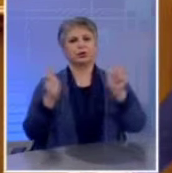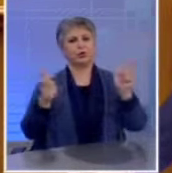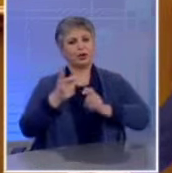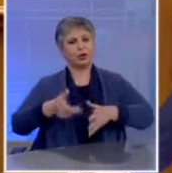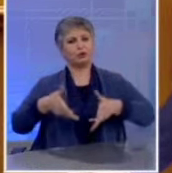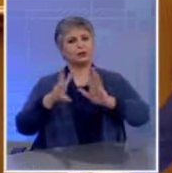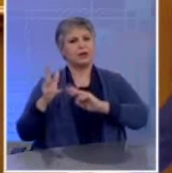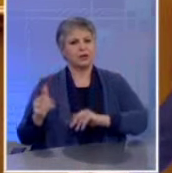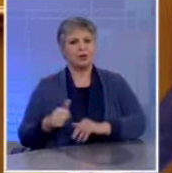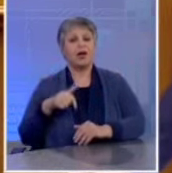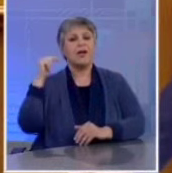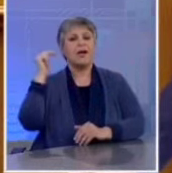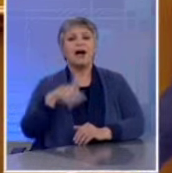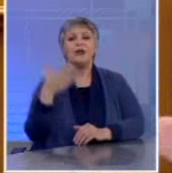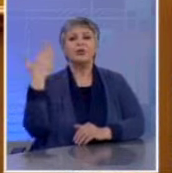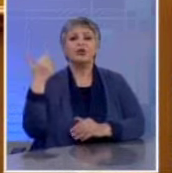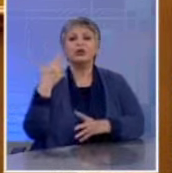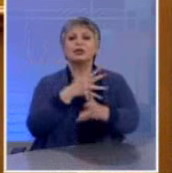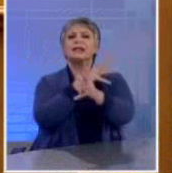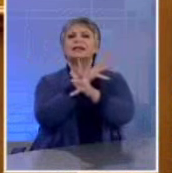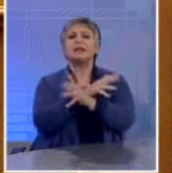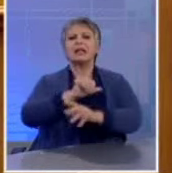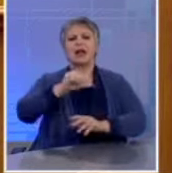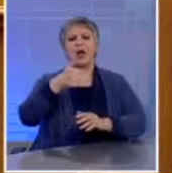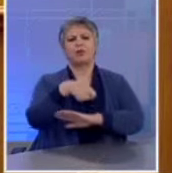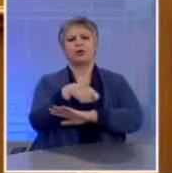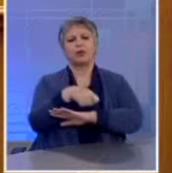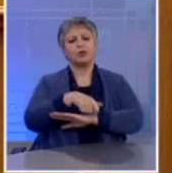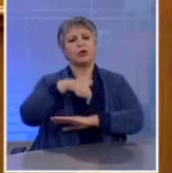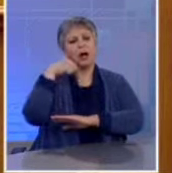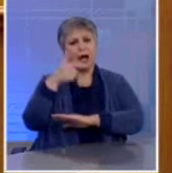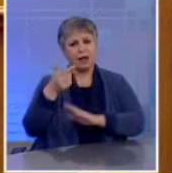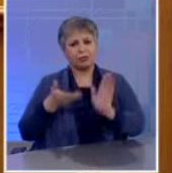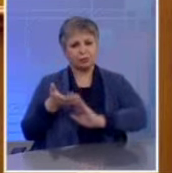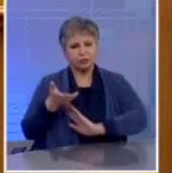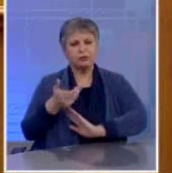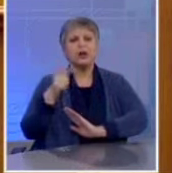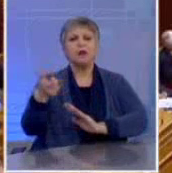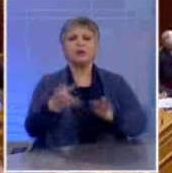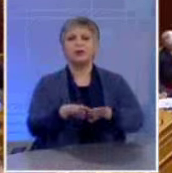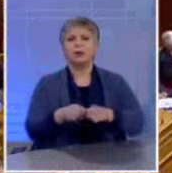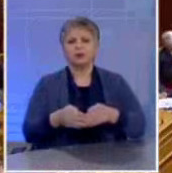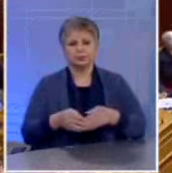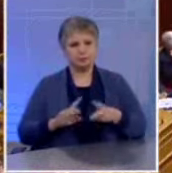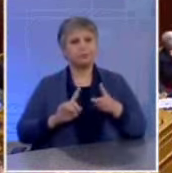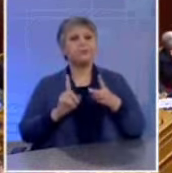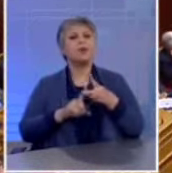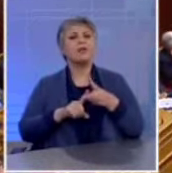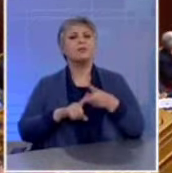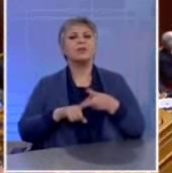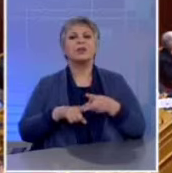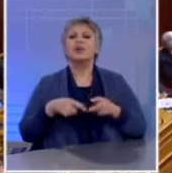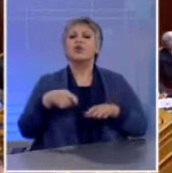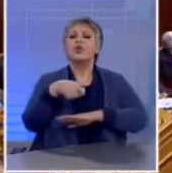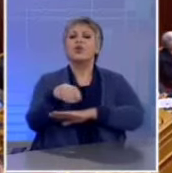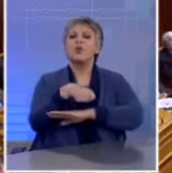διώξεις που είχε κινήσει η Εισαγγελία Πρωτοδικών. Παρέμβαση νούμερο 2. Το Νομικό Συμβούλιο του Κράτους, στηριζόμενο